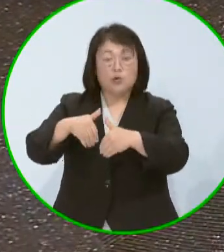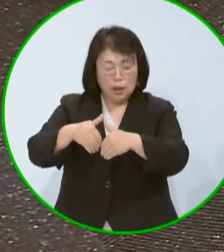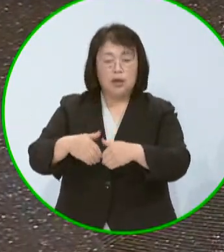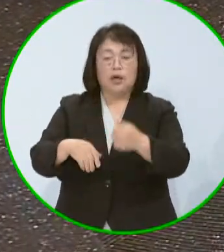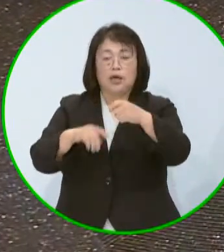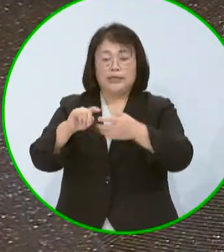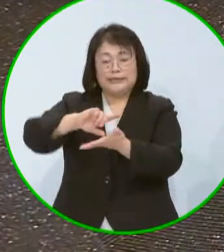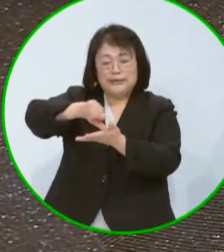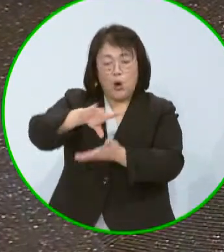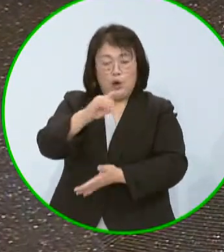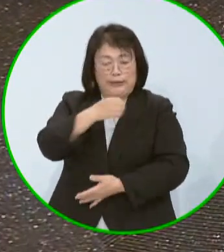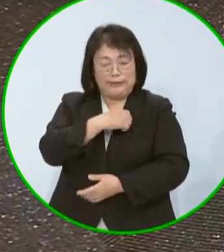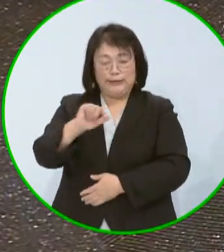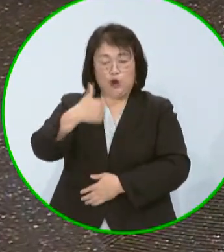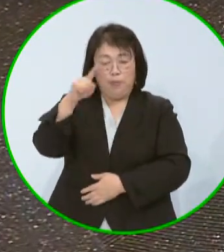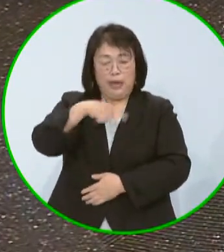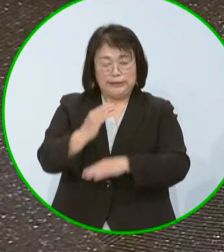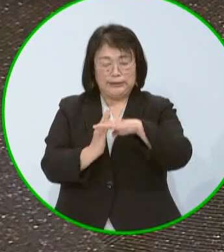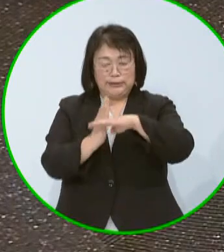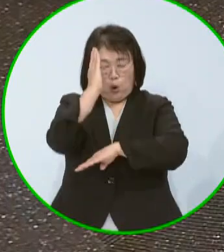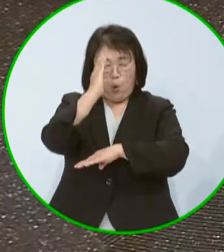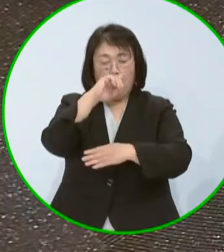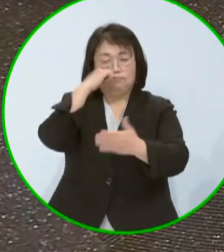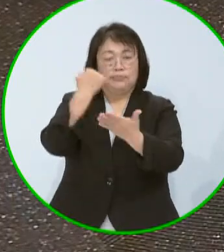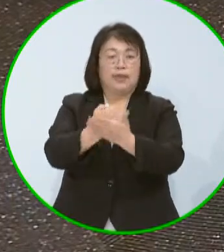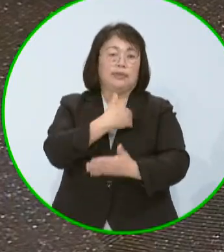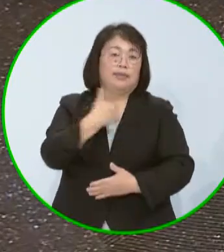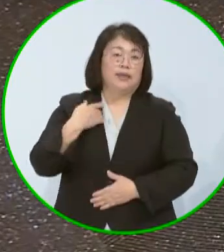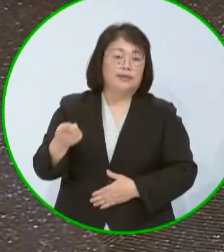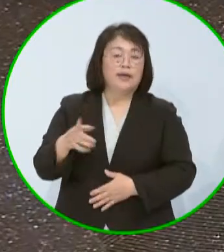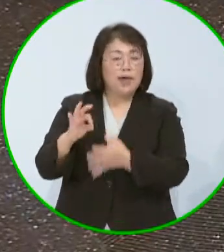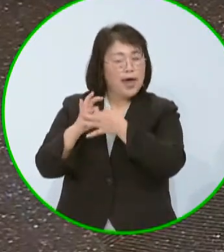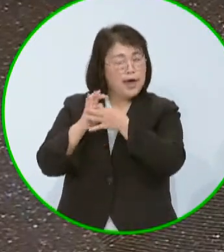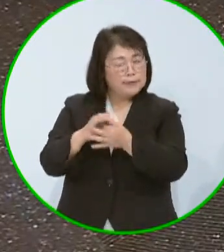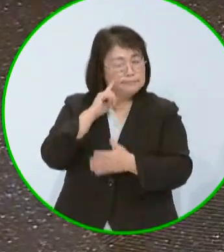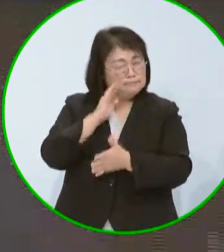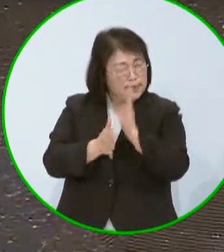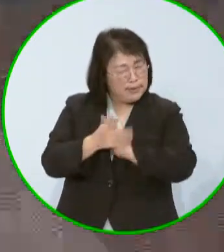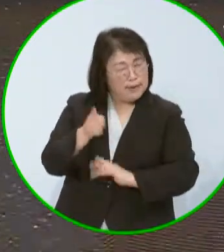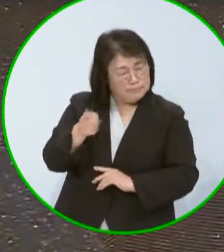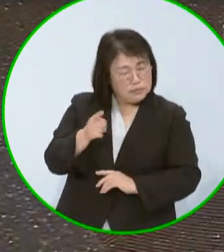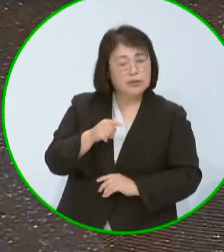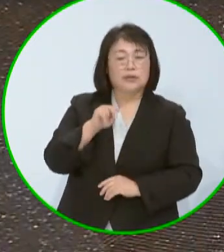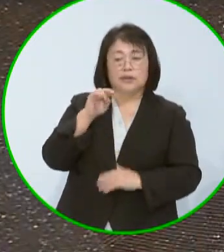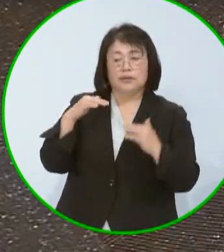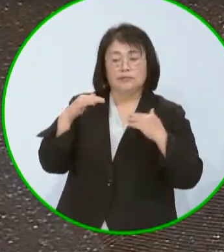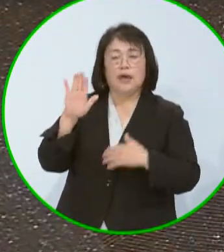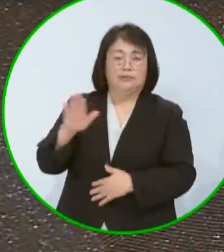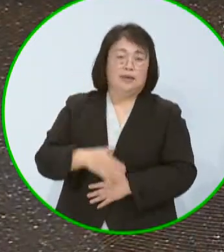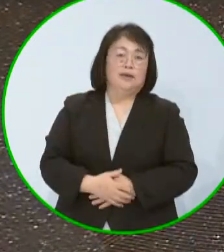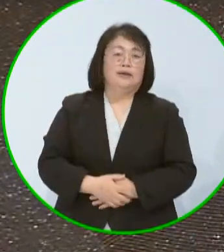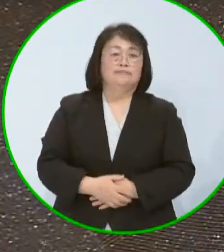の地方議員600人以上を達成し、続投が確実視されていました。